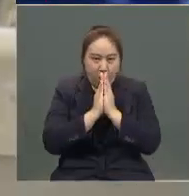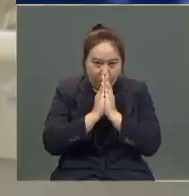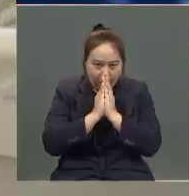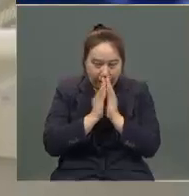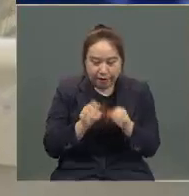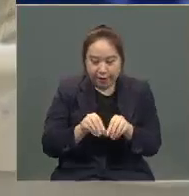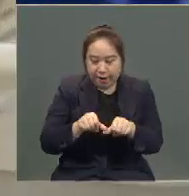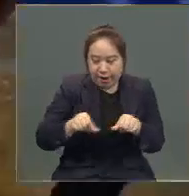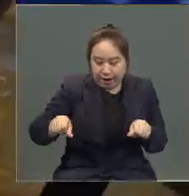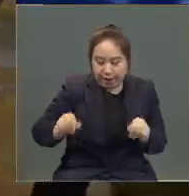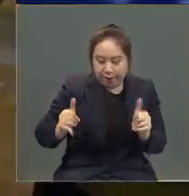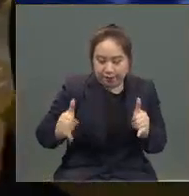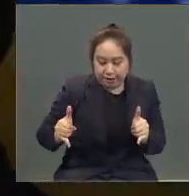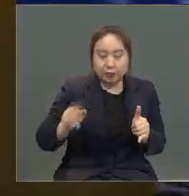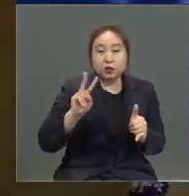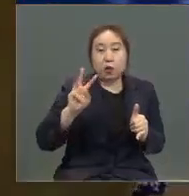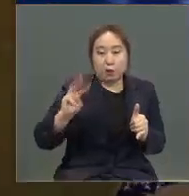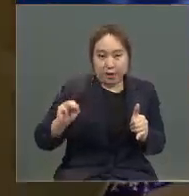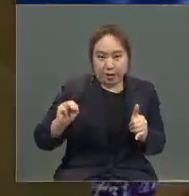มีส่วนภายในอาคารหรือว่าภายในวิหารนะคะเขาก็จะมีการตีตารางนะคะสำหรับให้พุทธศาสนิกชนได้นั่งกลับไหว้สักการะโดยเว้นระยะห่าง2